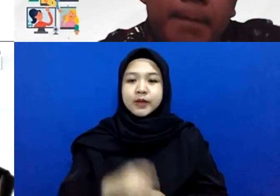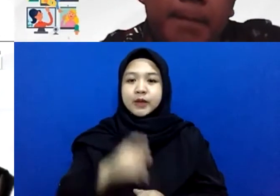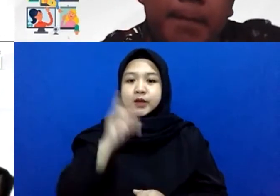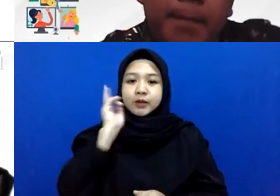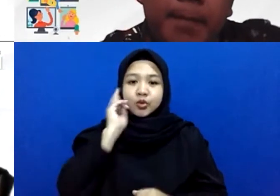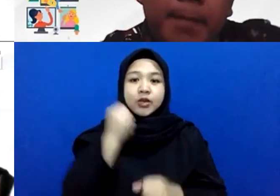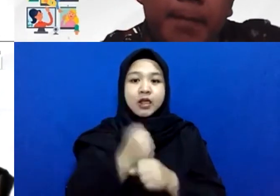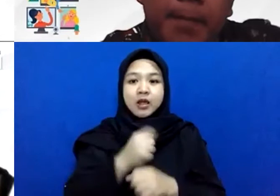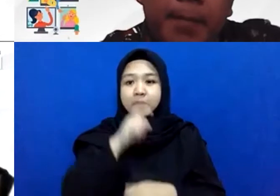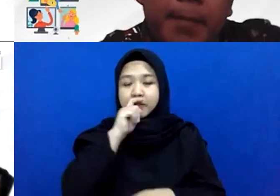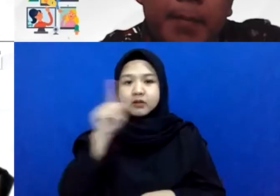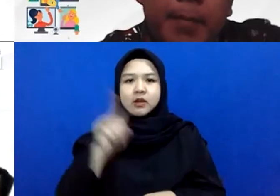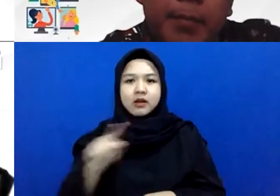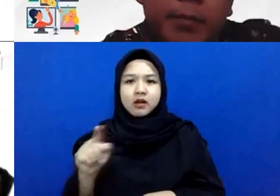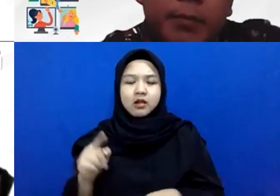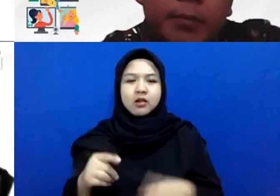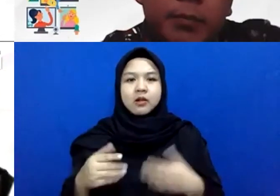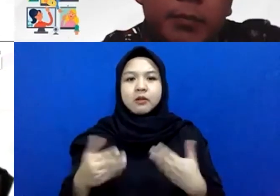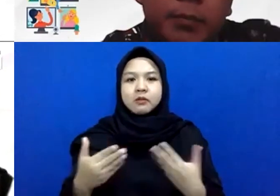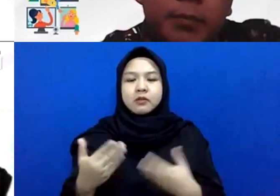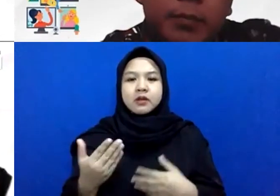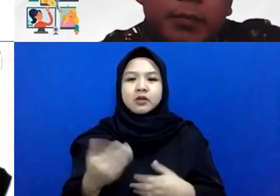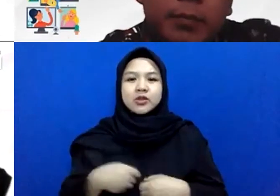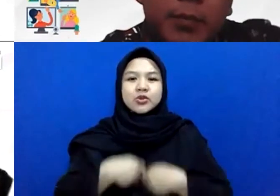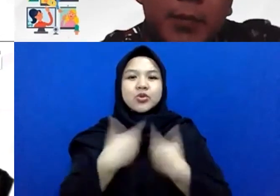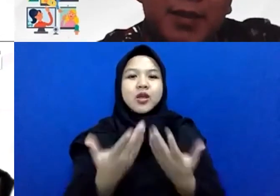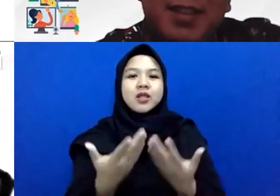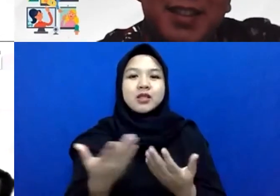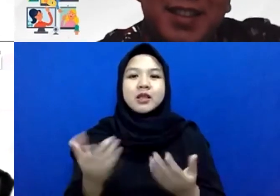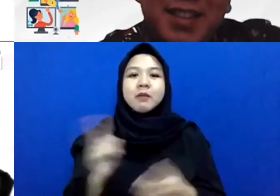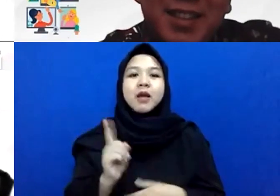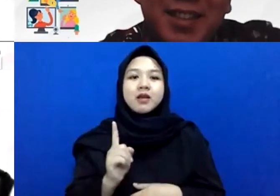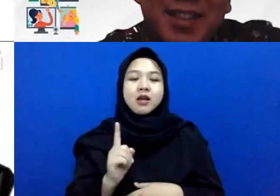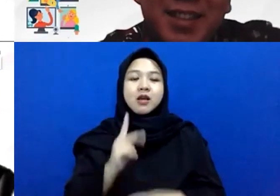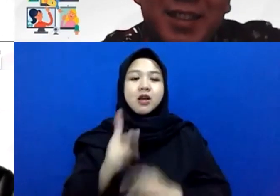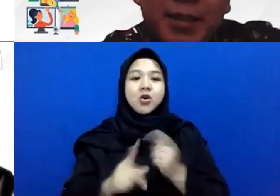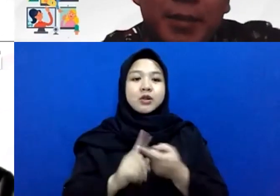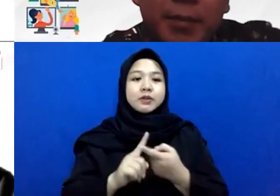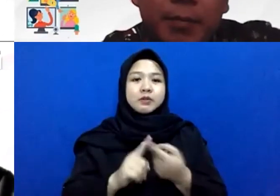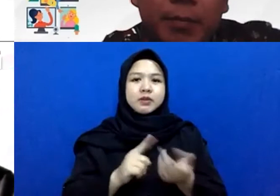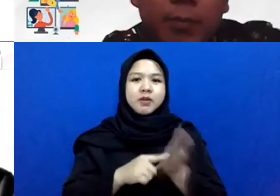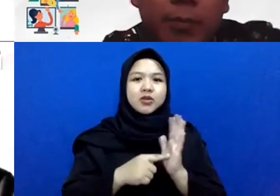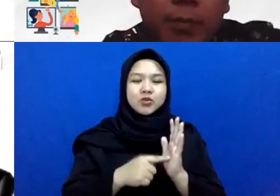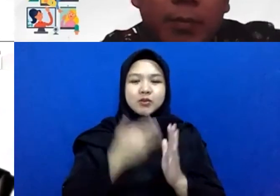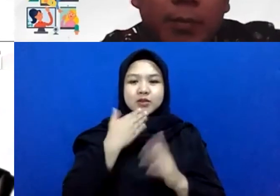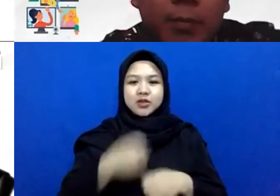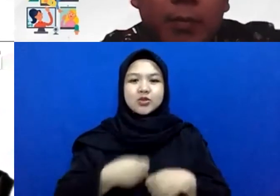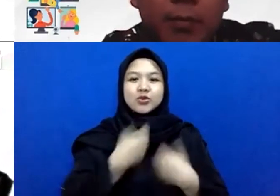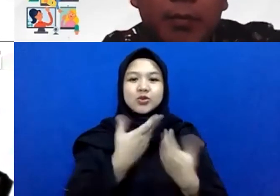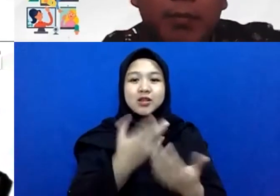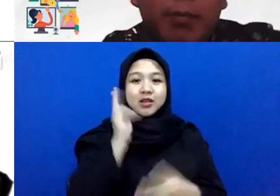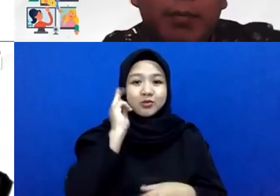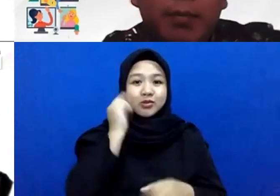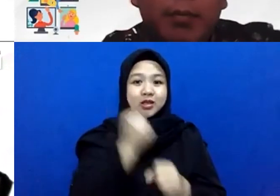ya, kemana nih untuk curhatnya gitu ya? Kalau teman-teman mahasiswa curhatnya ke Bu Gilang dan juga